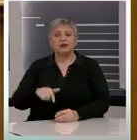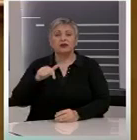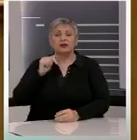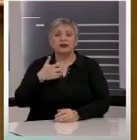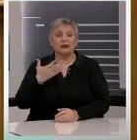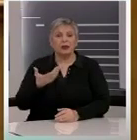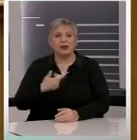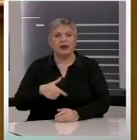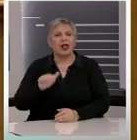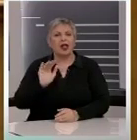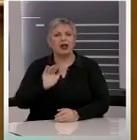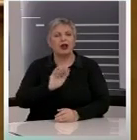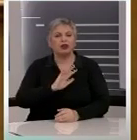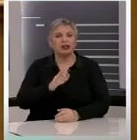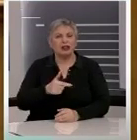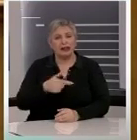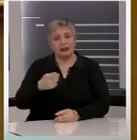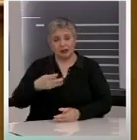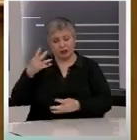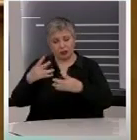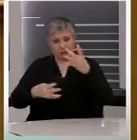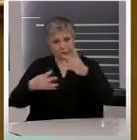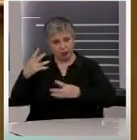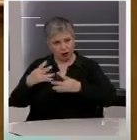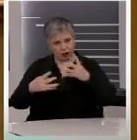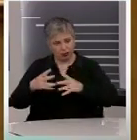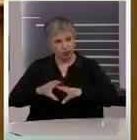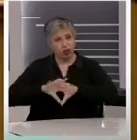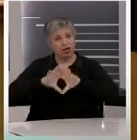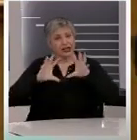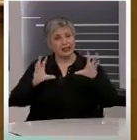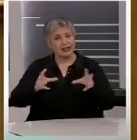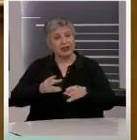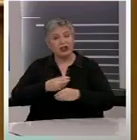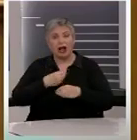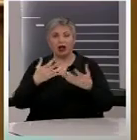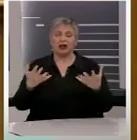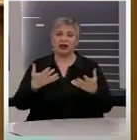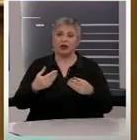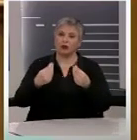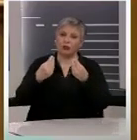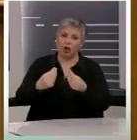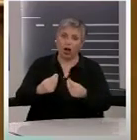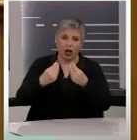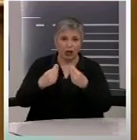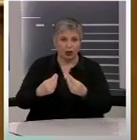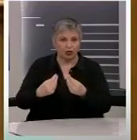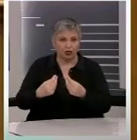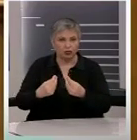η ερώτηση αν ο προϋπολογισμός γενικά, αφηρημένα, είναι ο καλύτερος δυνατόν